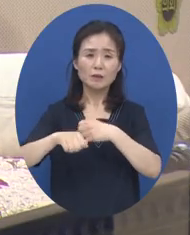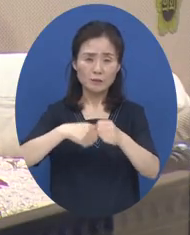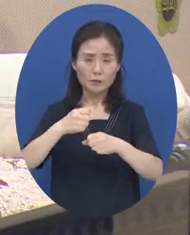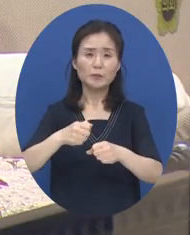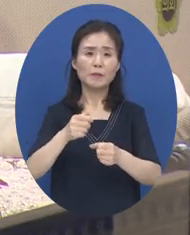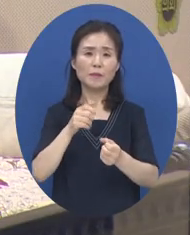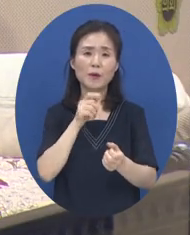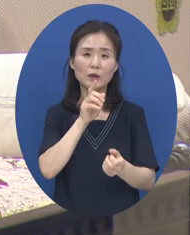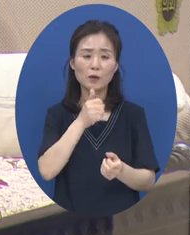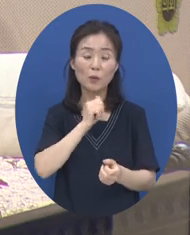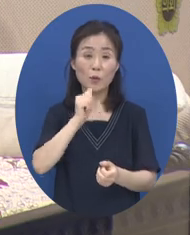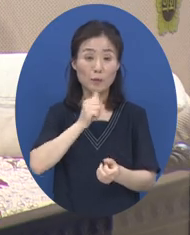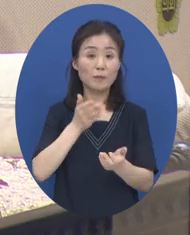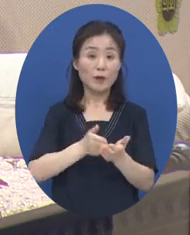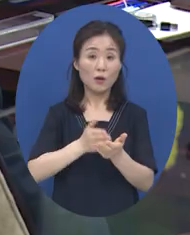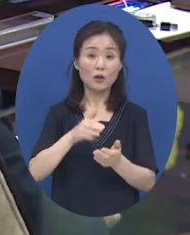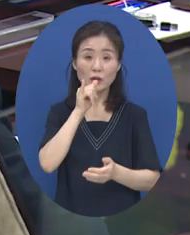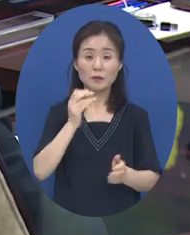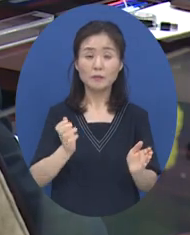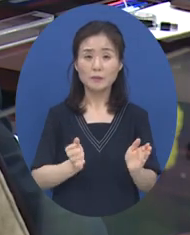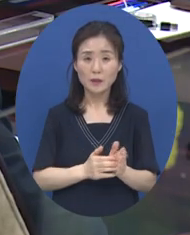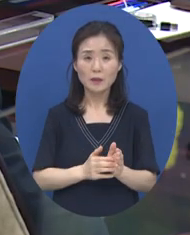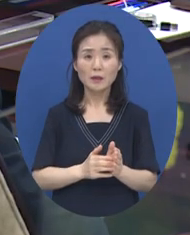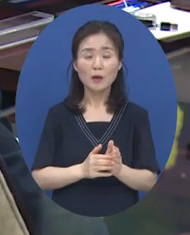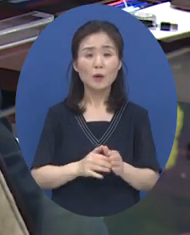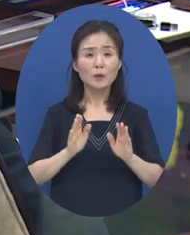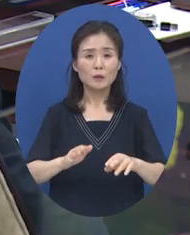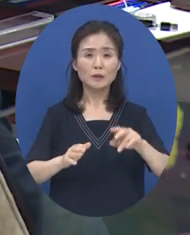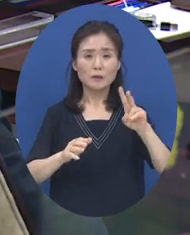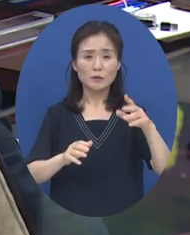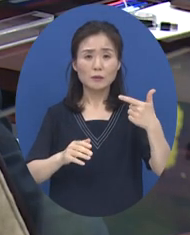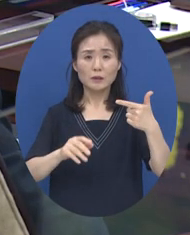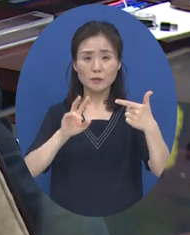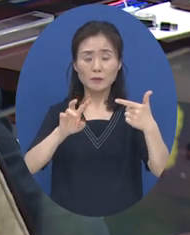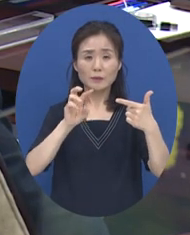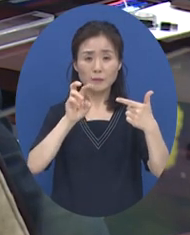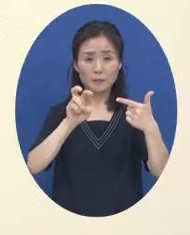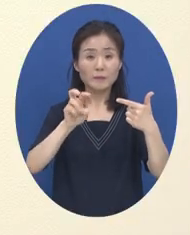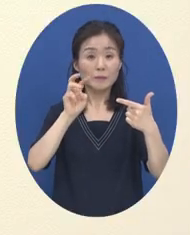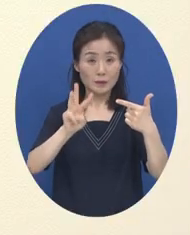진행됐습니다. 경기도 의회는 오는 23일 4차 본회의를 끝으로